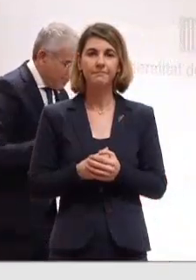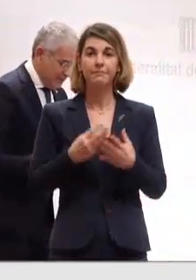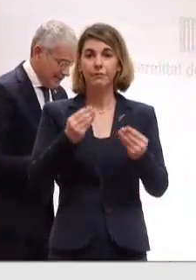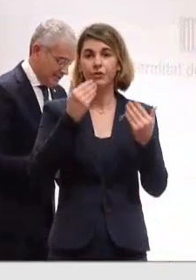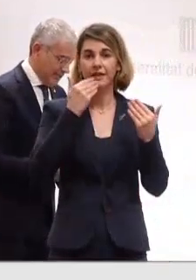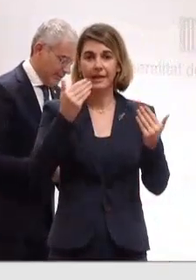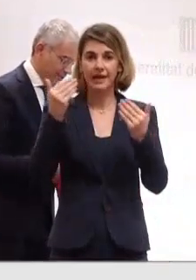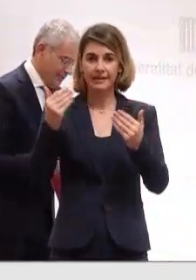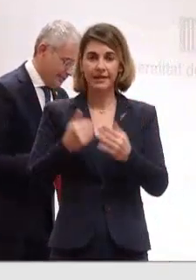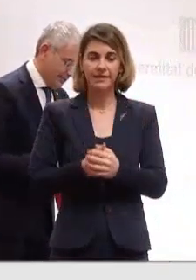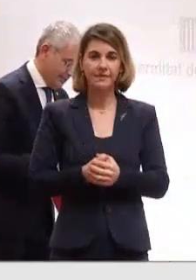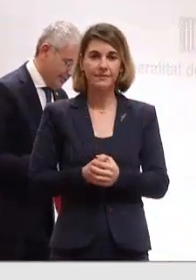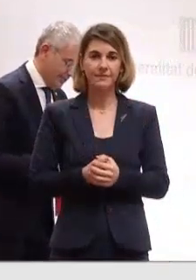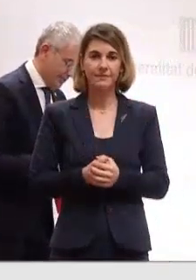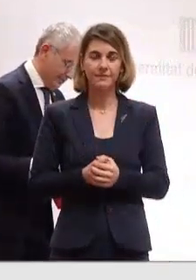Moltes gràcies,